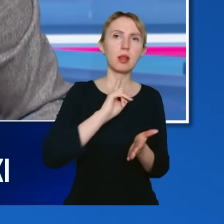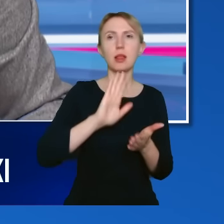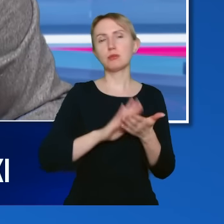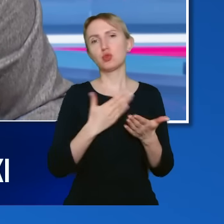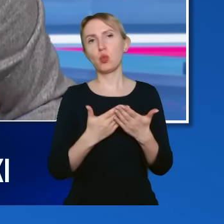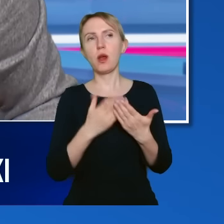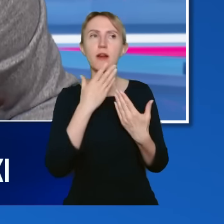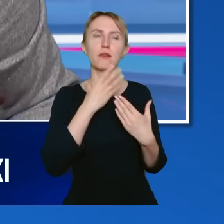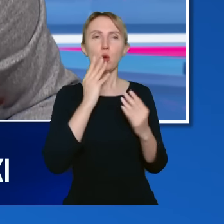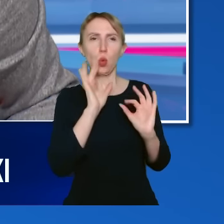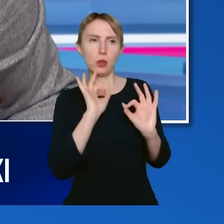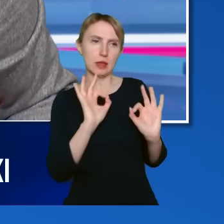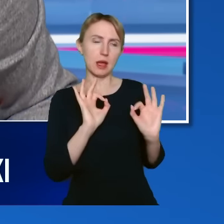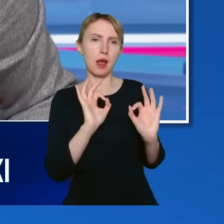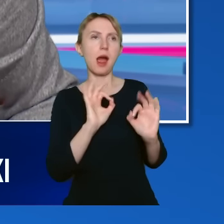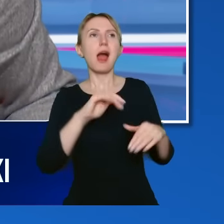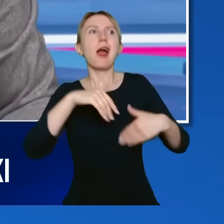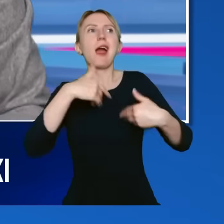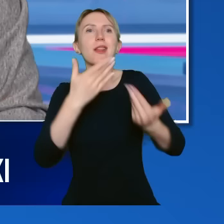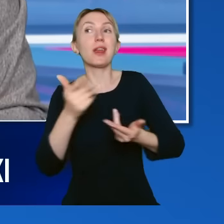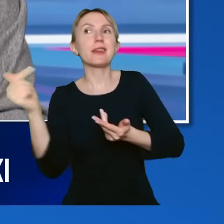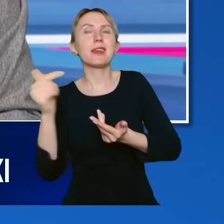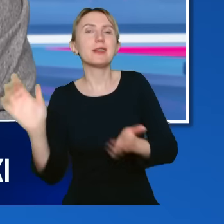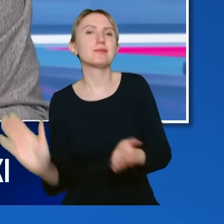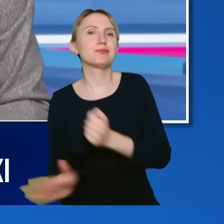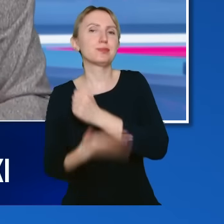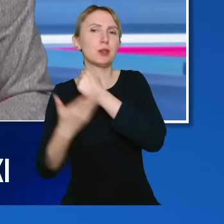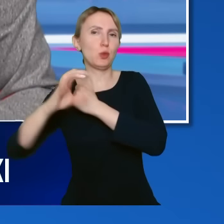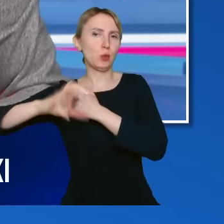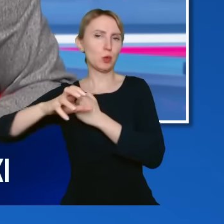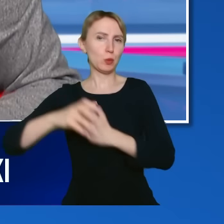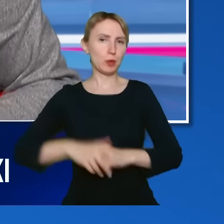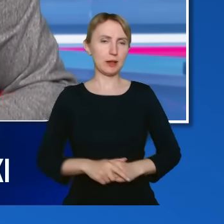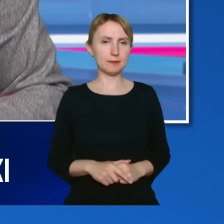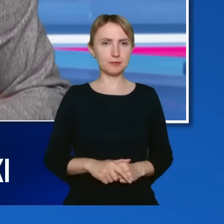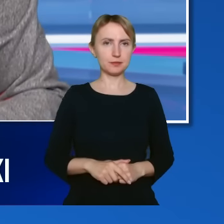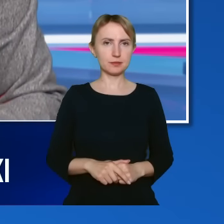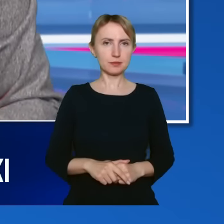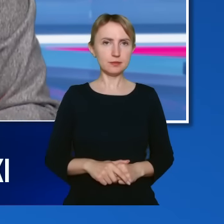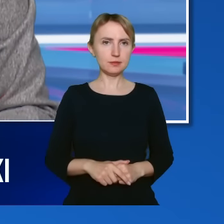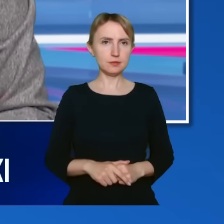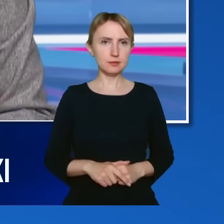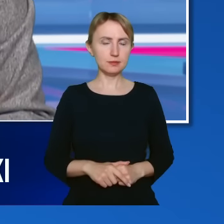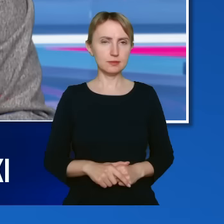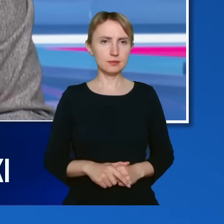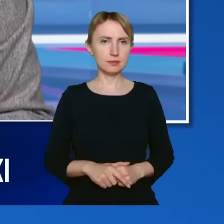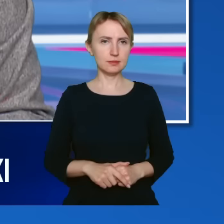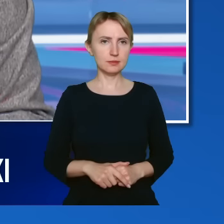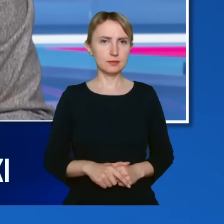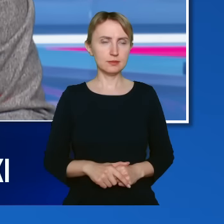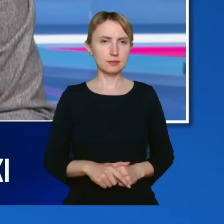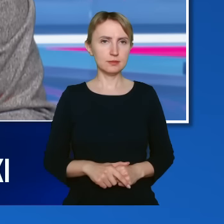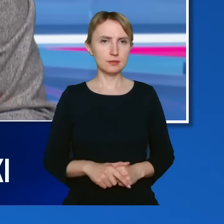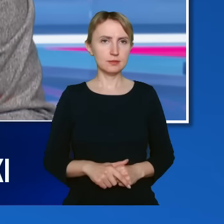wyglądający niewinnie, który zapewnia interesy konkretnej grupy kapitałowej, ale konkretnej grupy może ludzi. To była afera, że